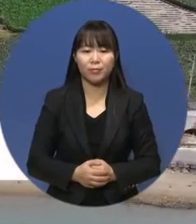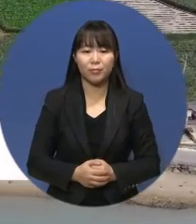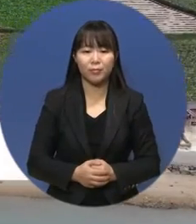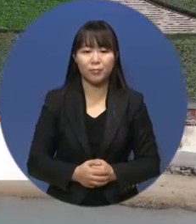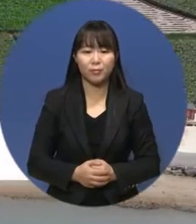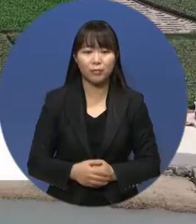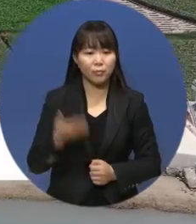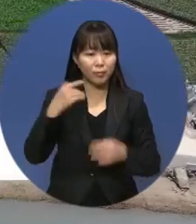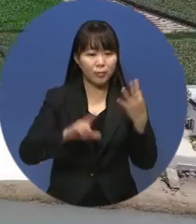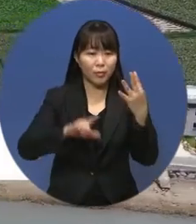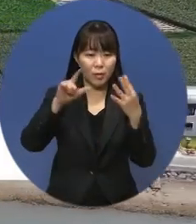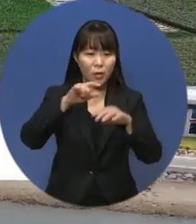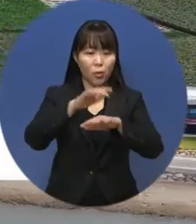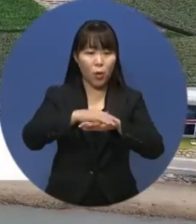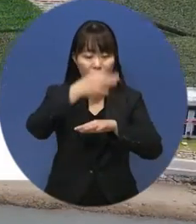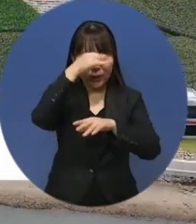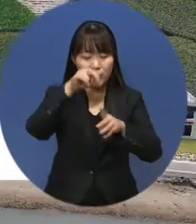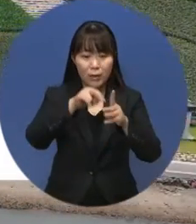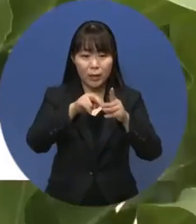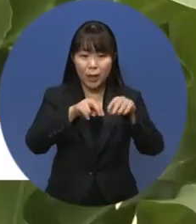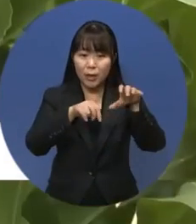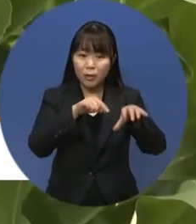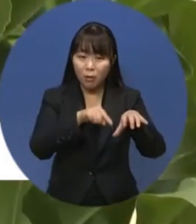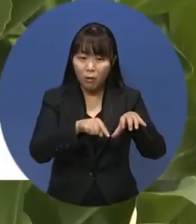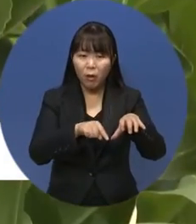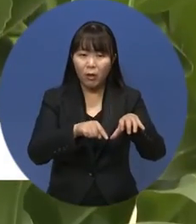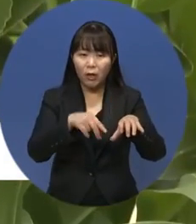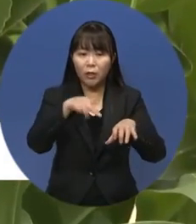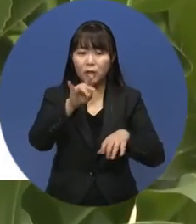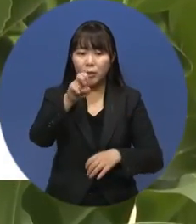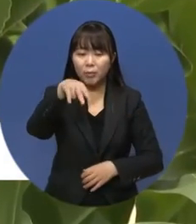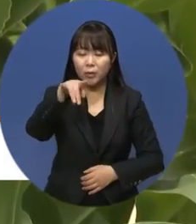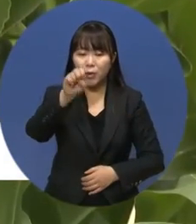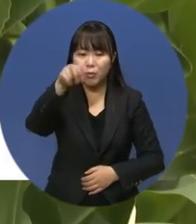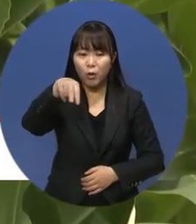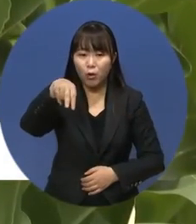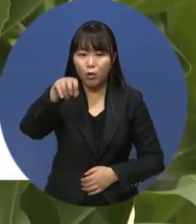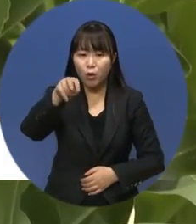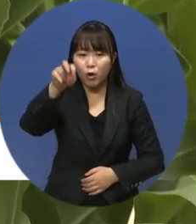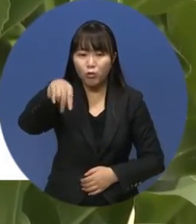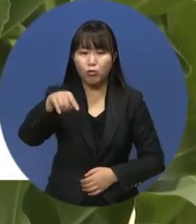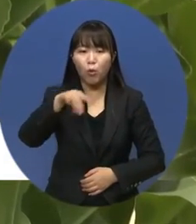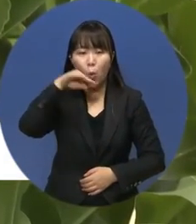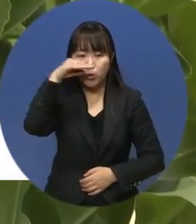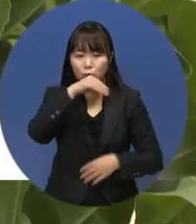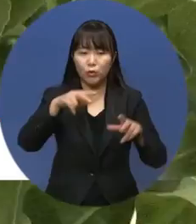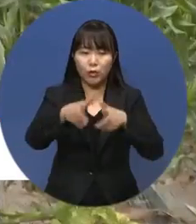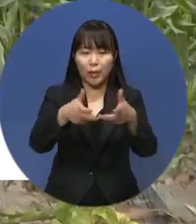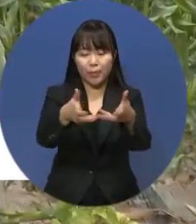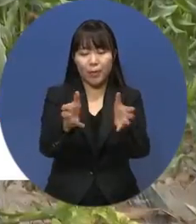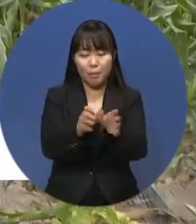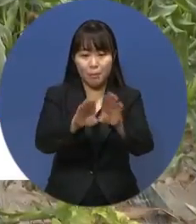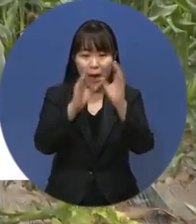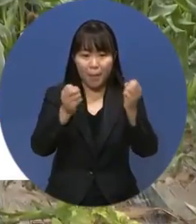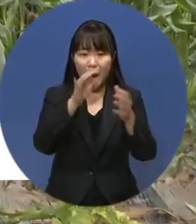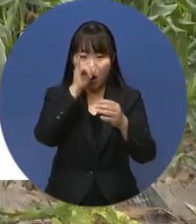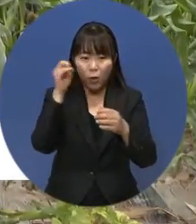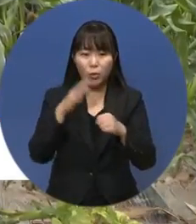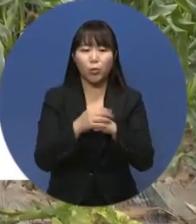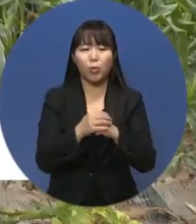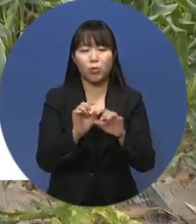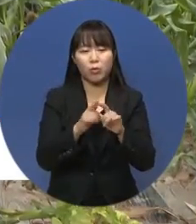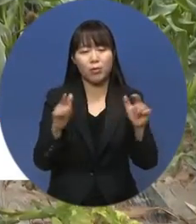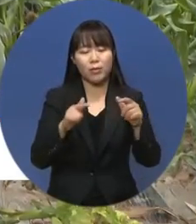여수 씨가 지난 4일 농업기술센터에서 섬서 묘수 옥수수 사업단 개소식을 갖고 농촌 융복합